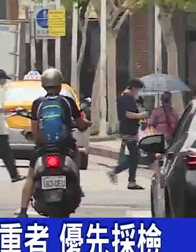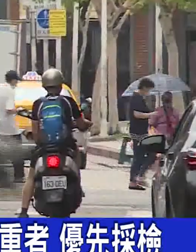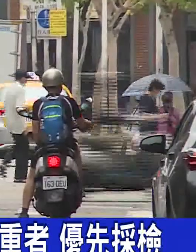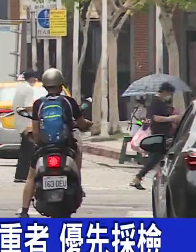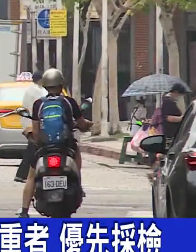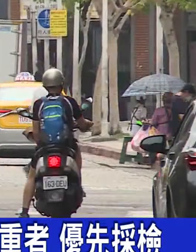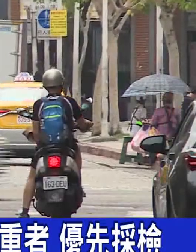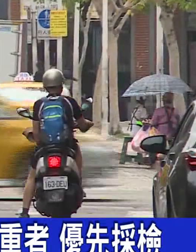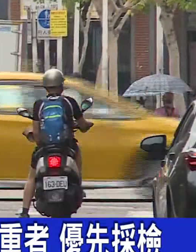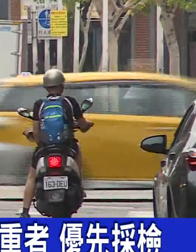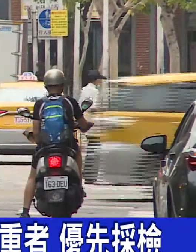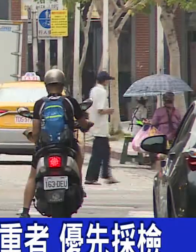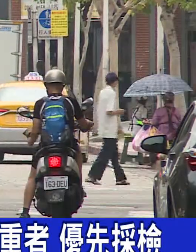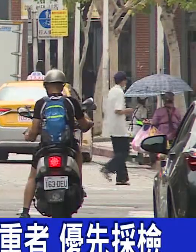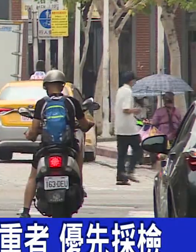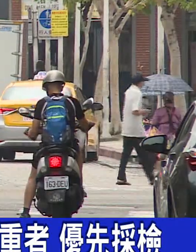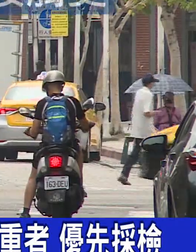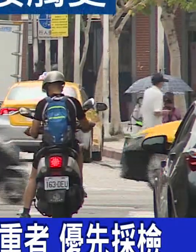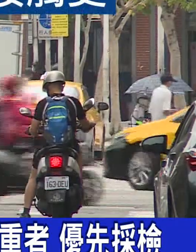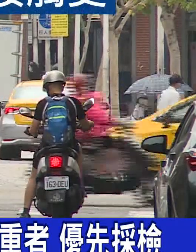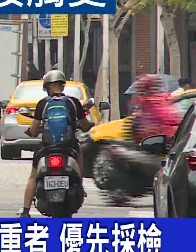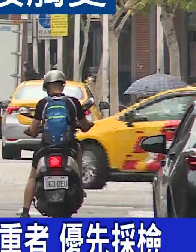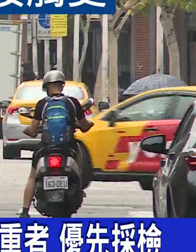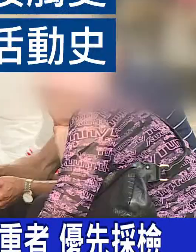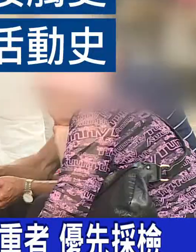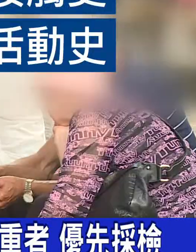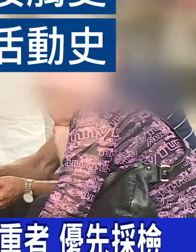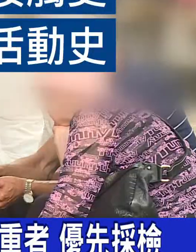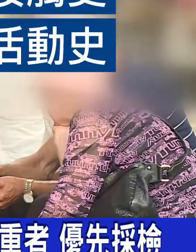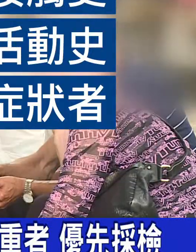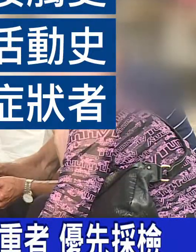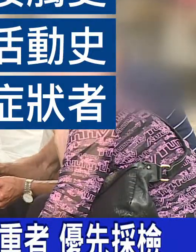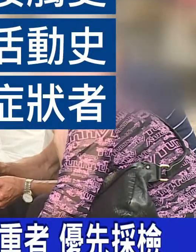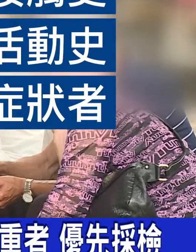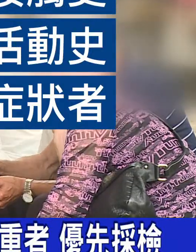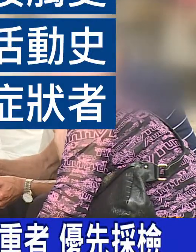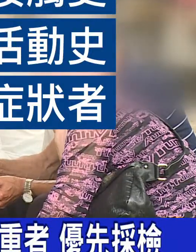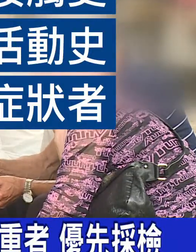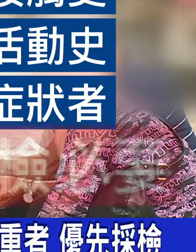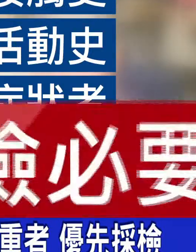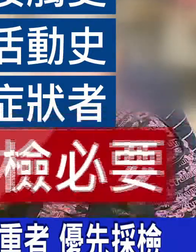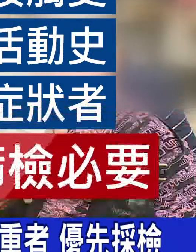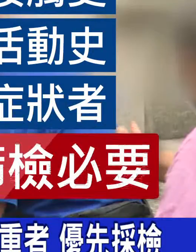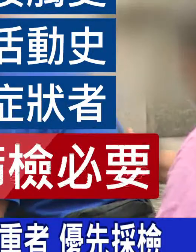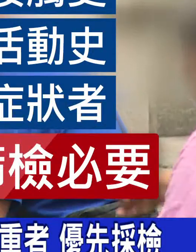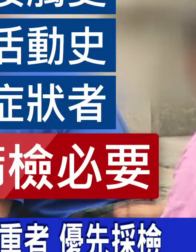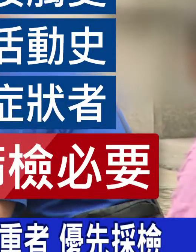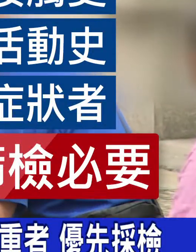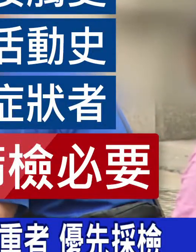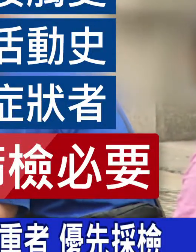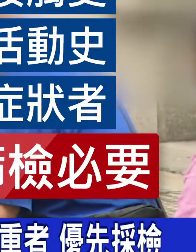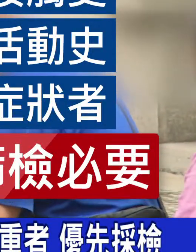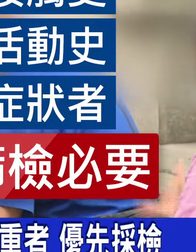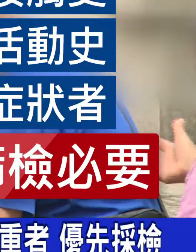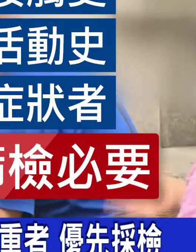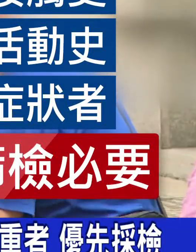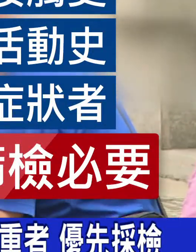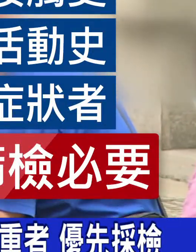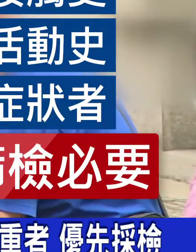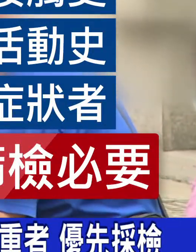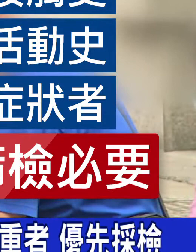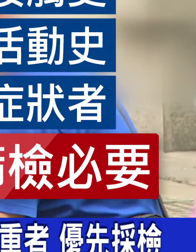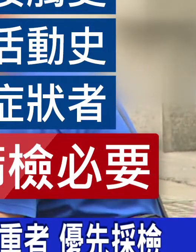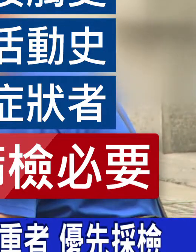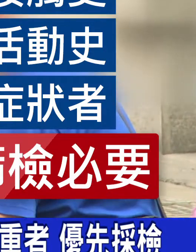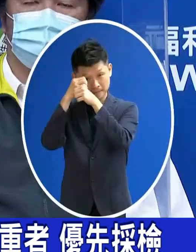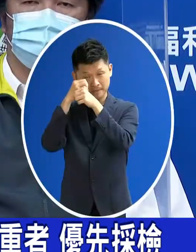检。不过阿中部长也再次强调，没有接触史、活动史也没有症状的民众，就千万不要跑去筛检，浪费